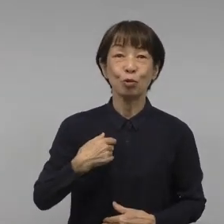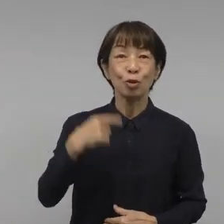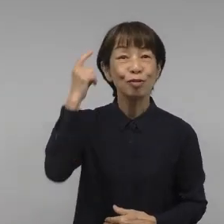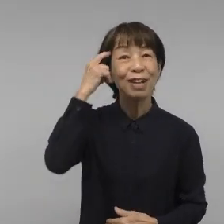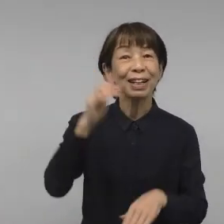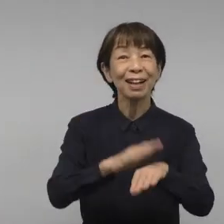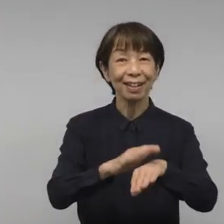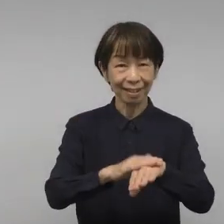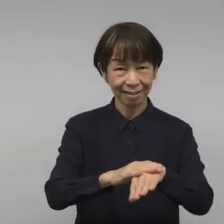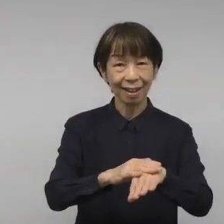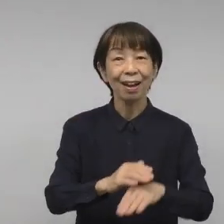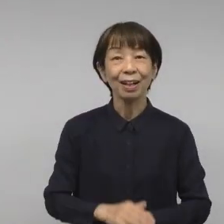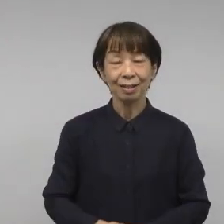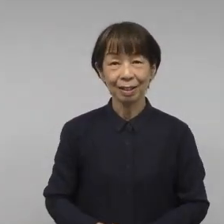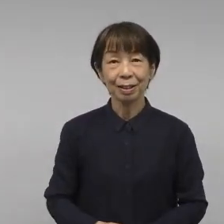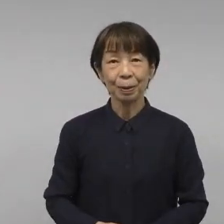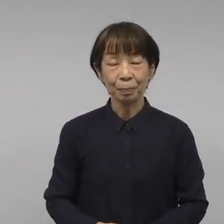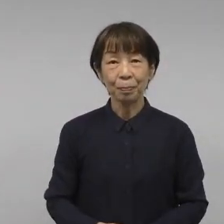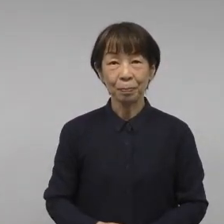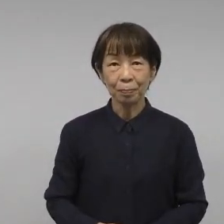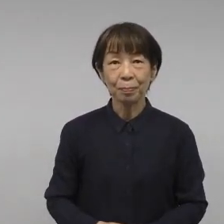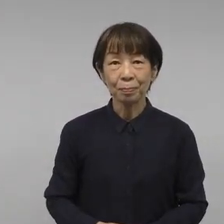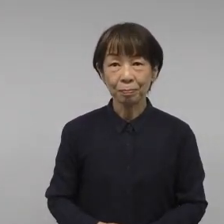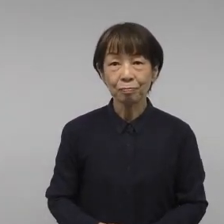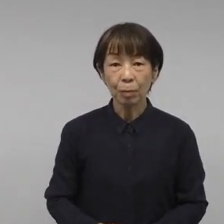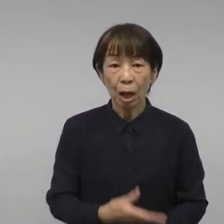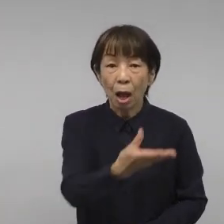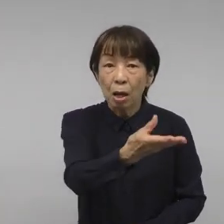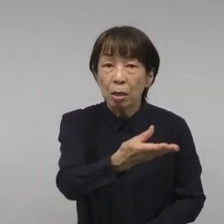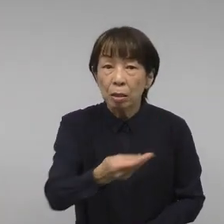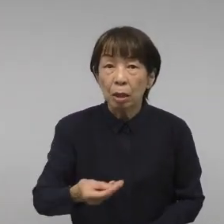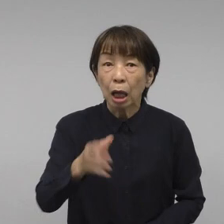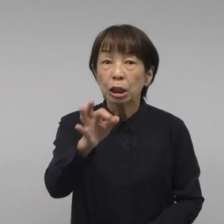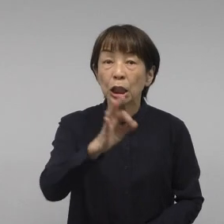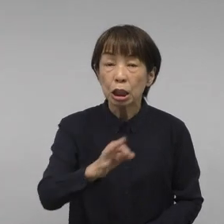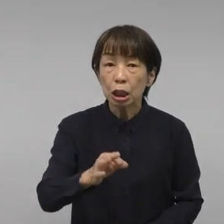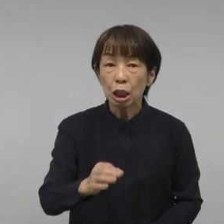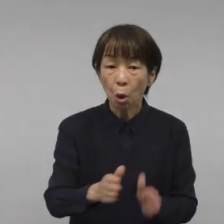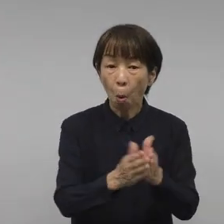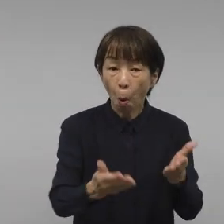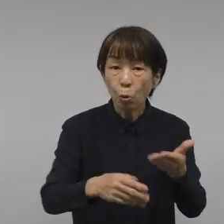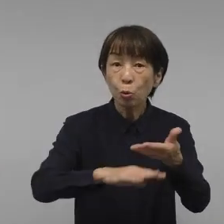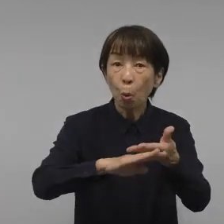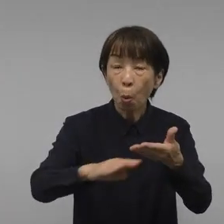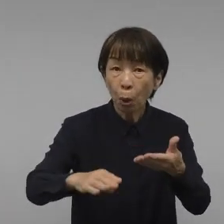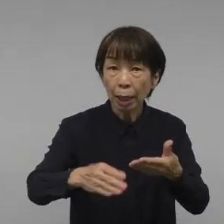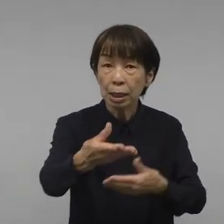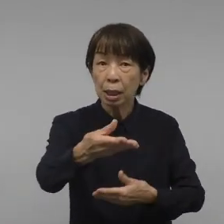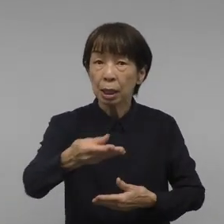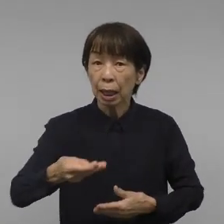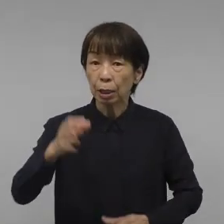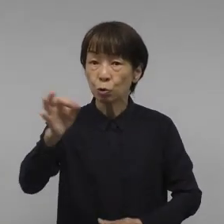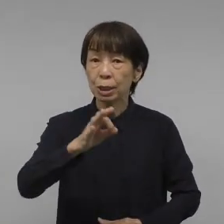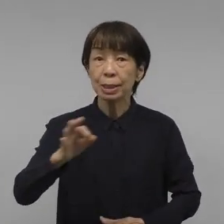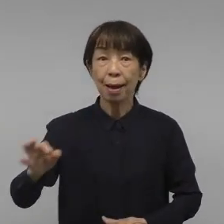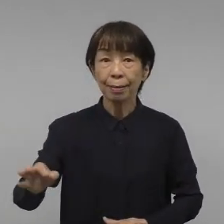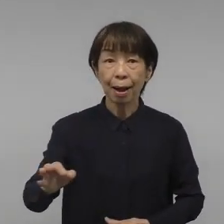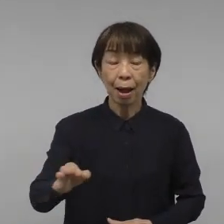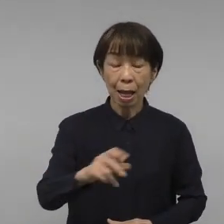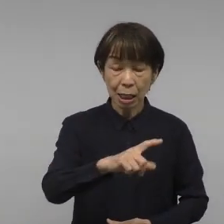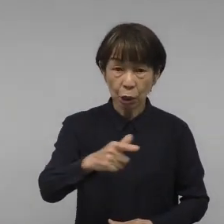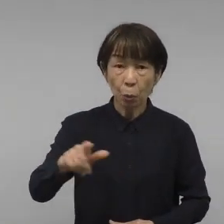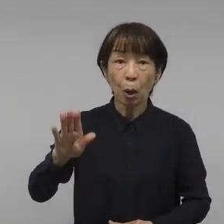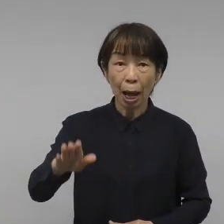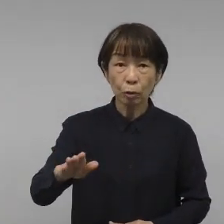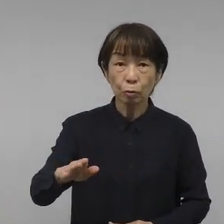ました。それから貸し出し品っていうのは本の他に貸し出せるものがいろいろあるようでして、